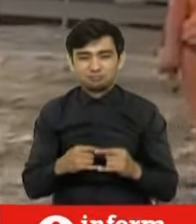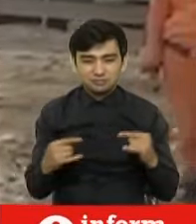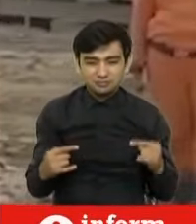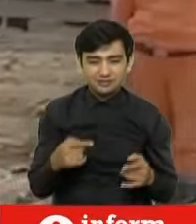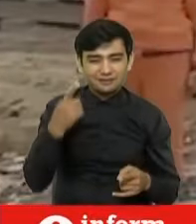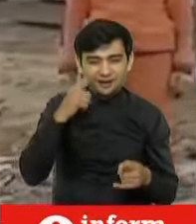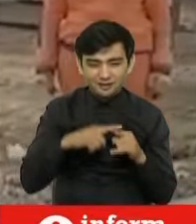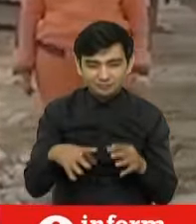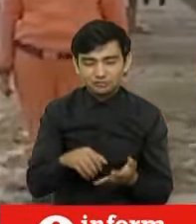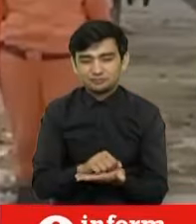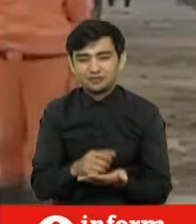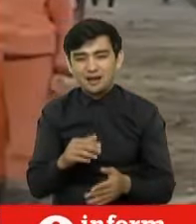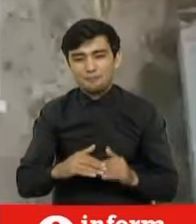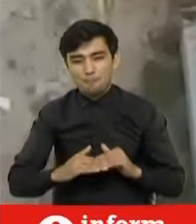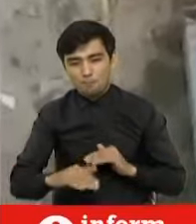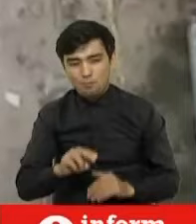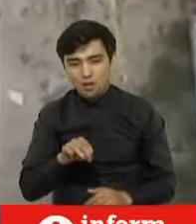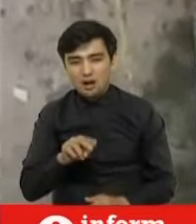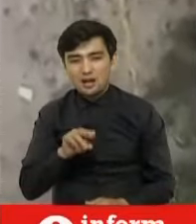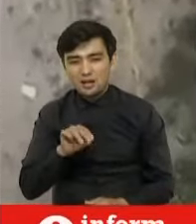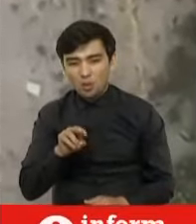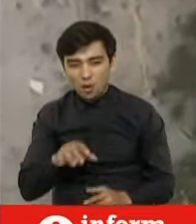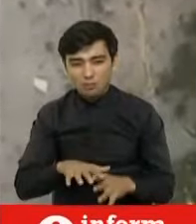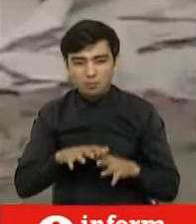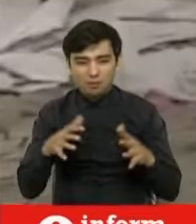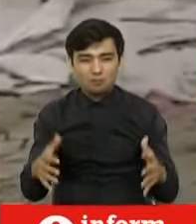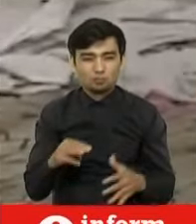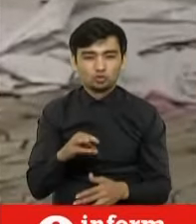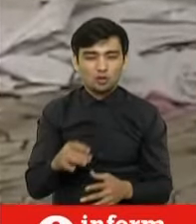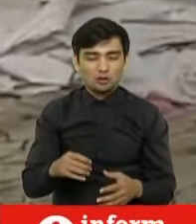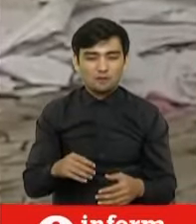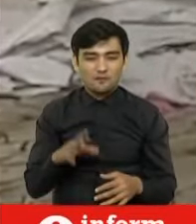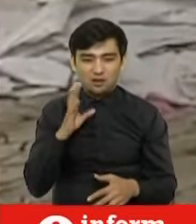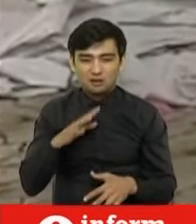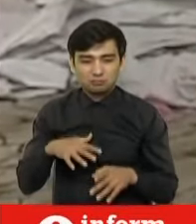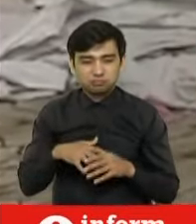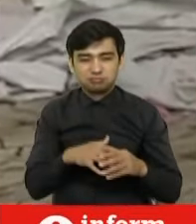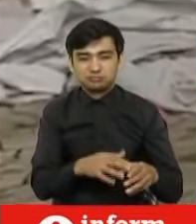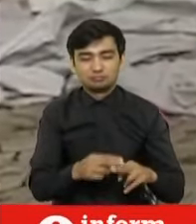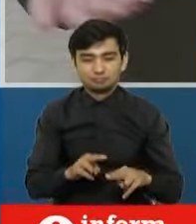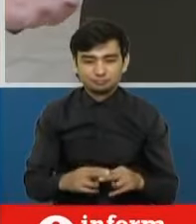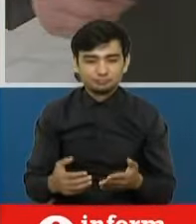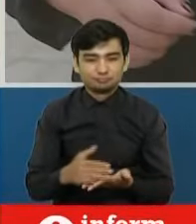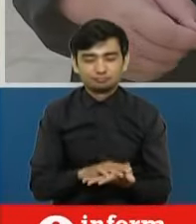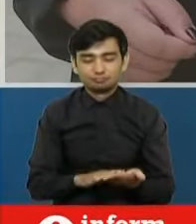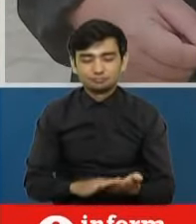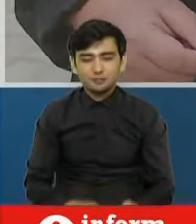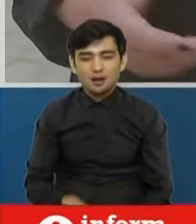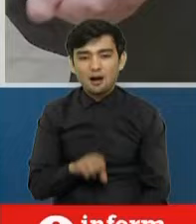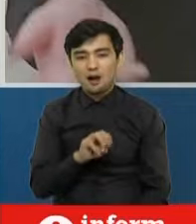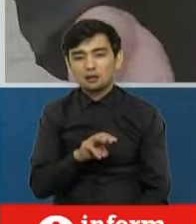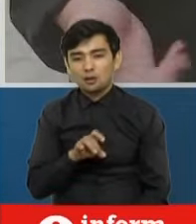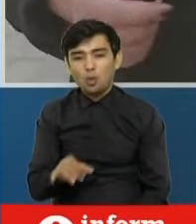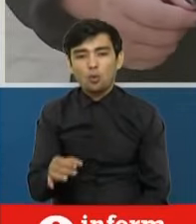полдарын, линолеумдарын, даже бәрін шығарып тастайды, солардың бәрін тазалап жатырмыз осы су тасқыны басылғалы. Атырау қаласының